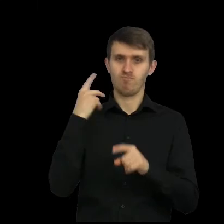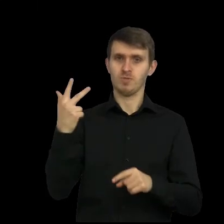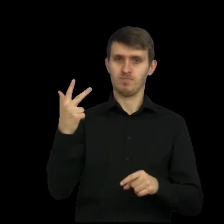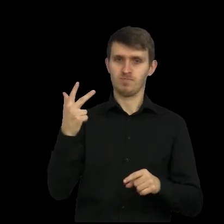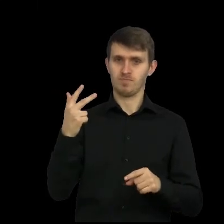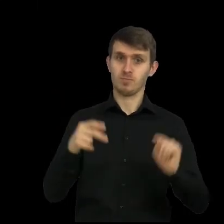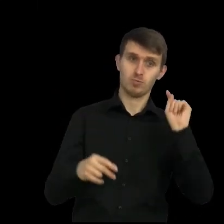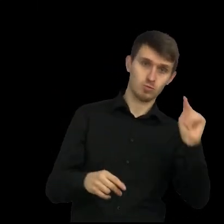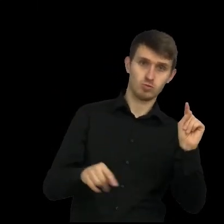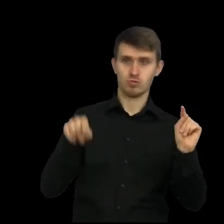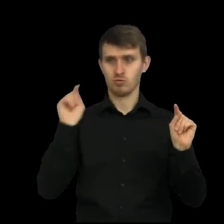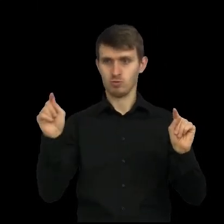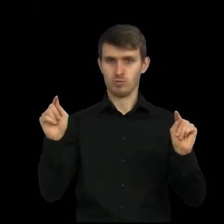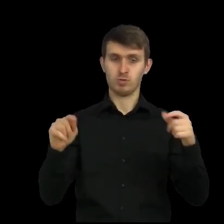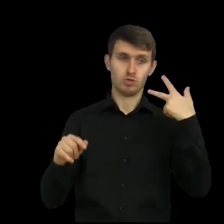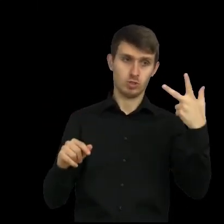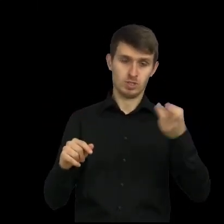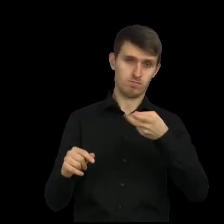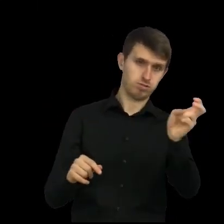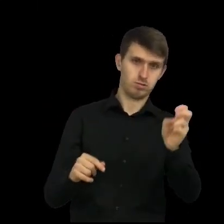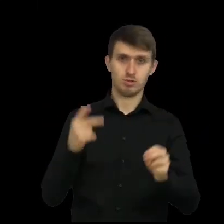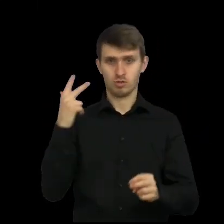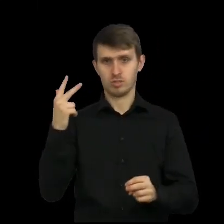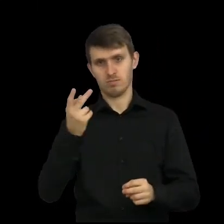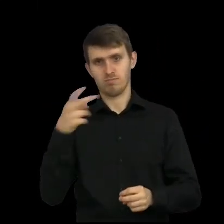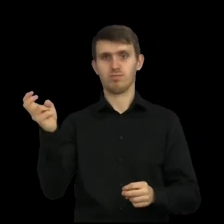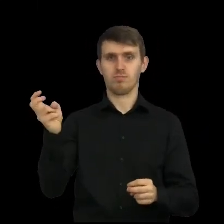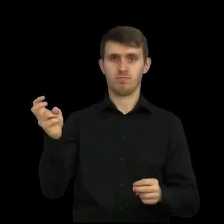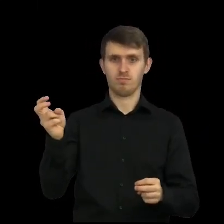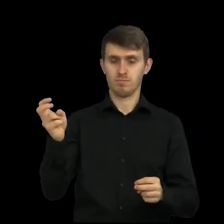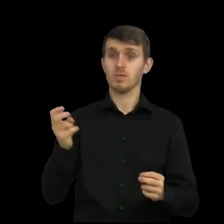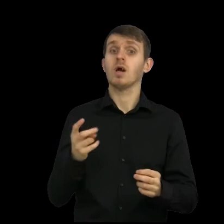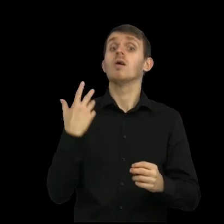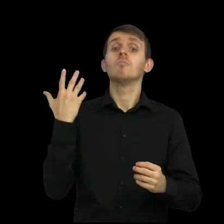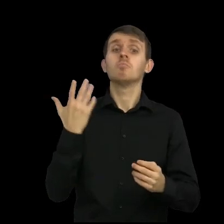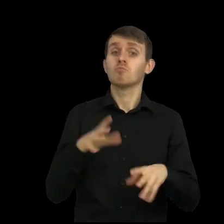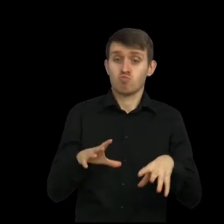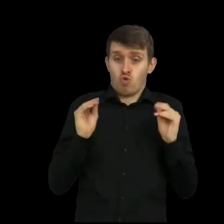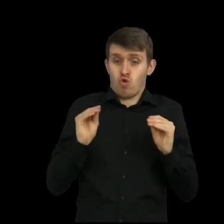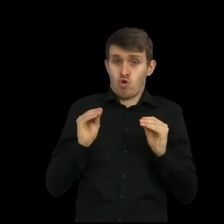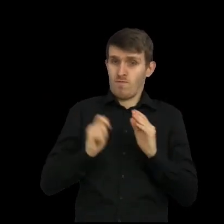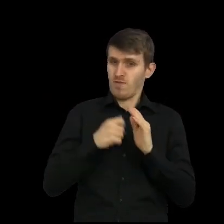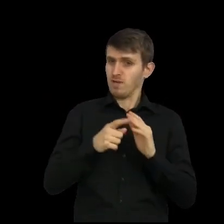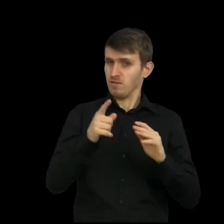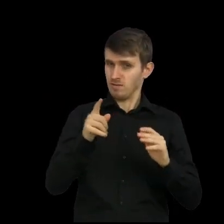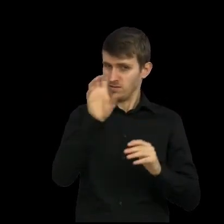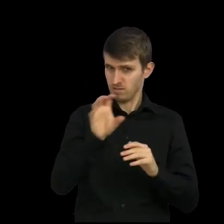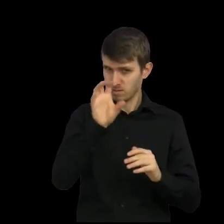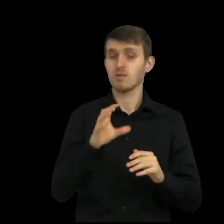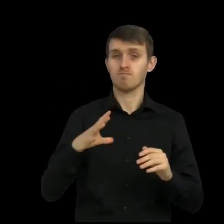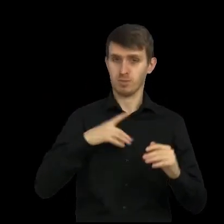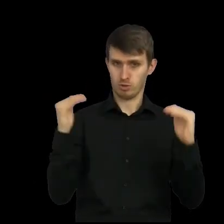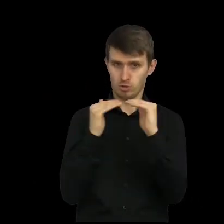usunąć trzy także z drugiej szalki. Na początku waga była w równowadze, więc po usunięciu trzech z każdej szalki